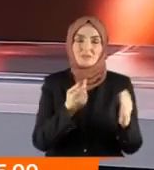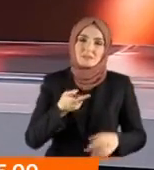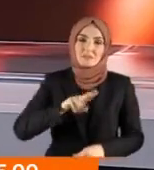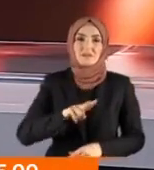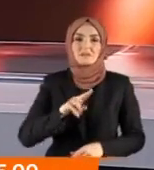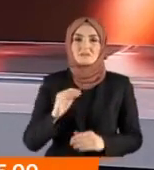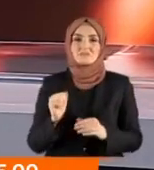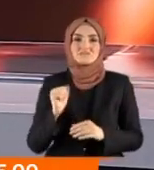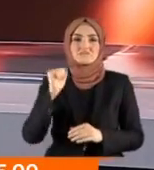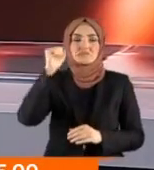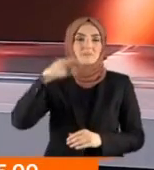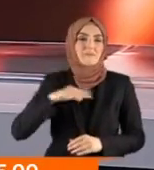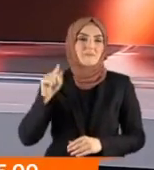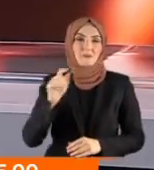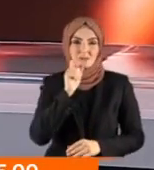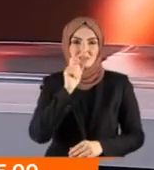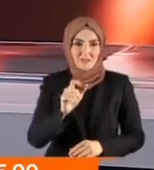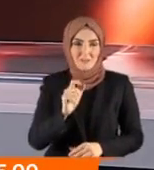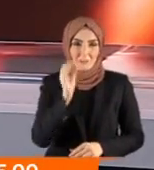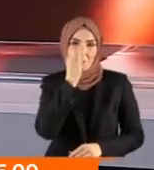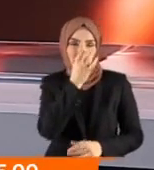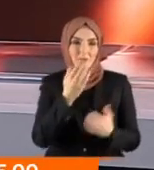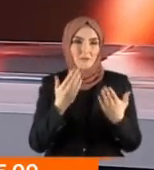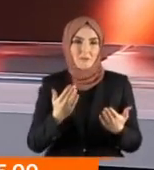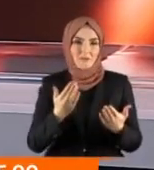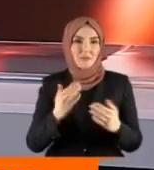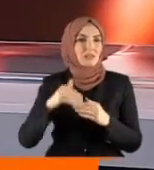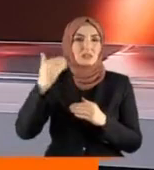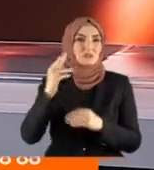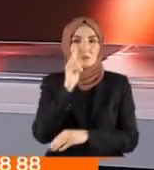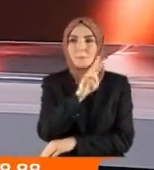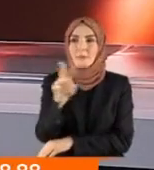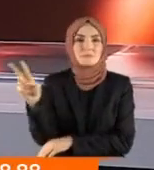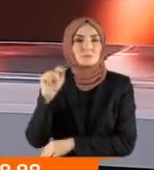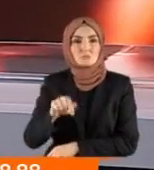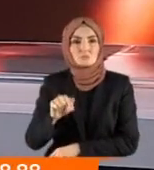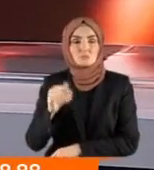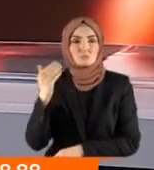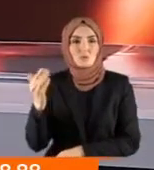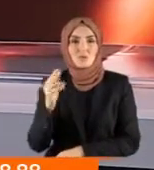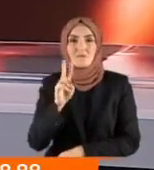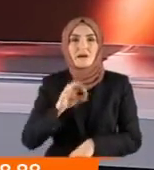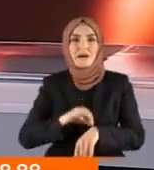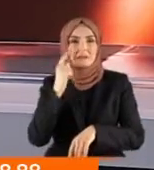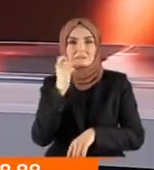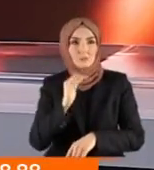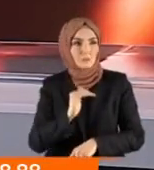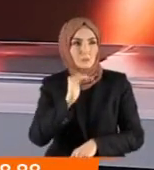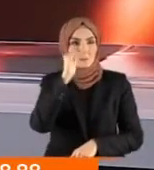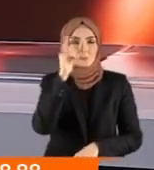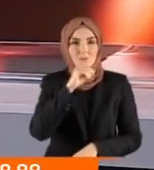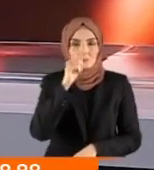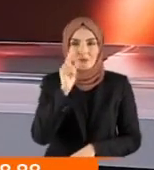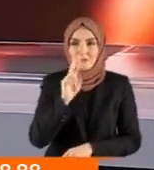değil aslında bu soruya. Çünkü bugün dışarıdaki manzara vaka tablosunun yansıması gibiydi. Sahiller, meydanlar, caddeler